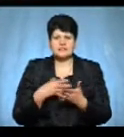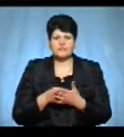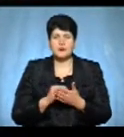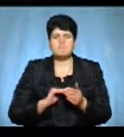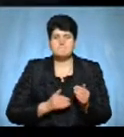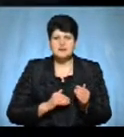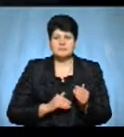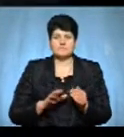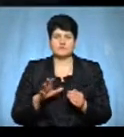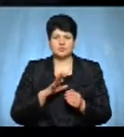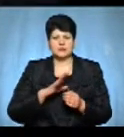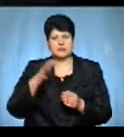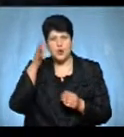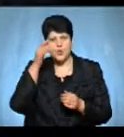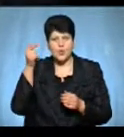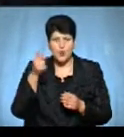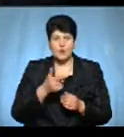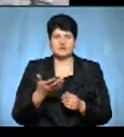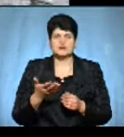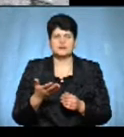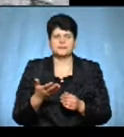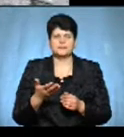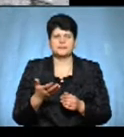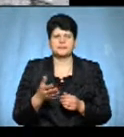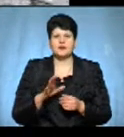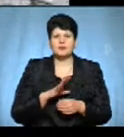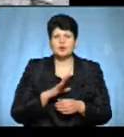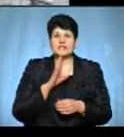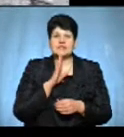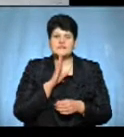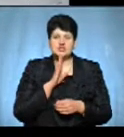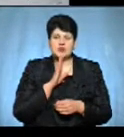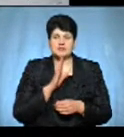власним бізнесом, були науковці, були дівчата